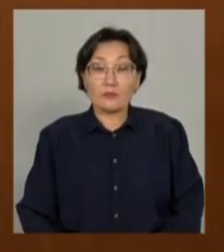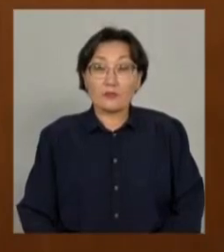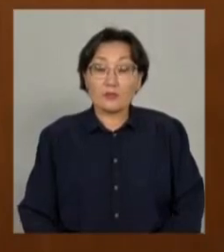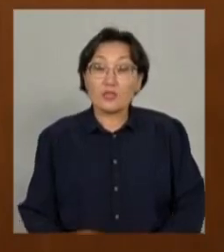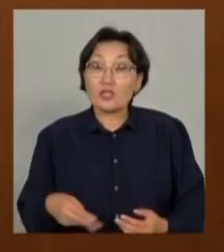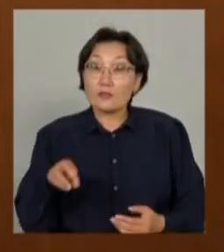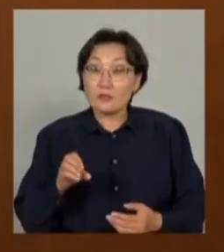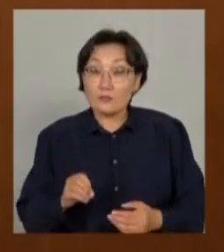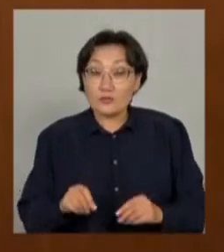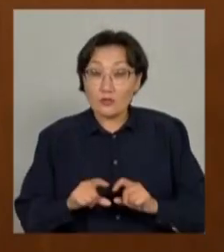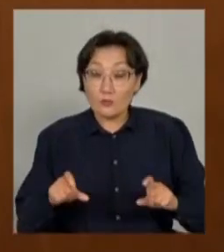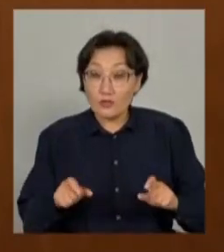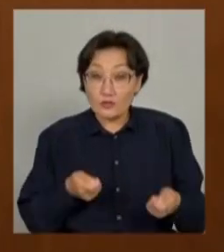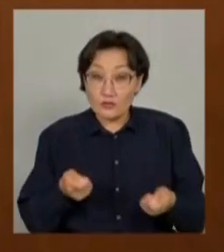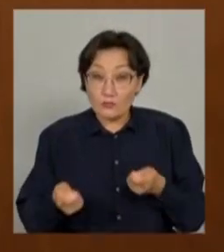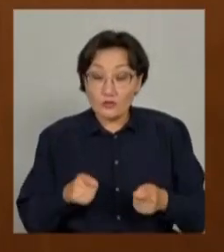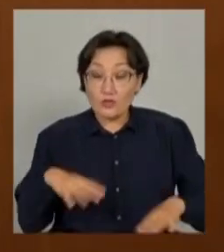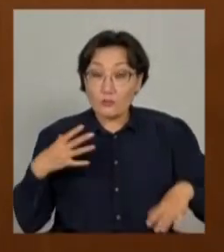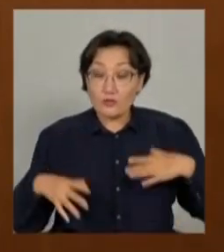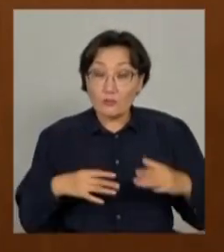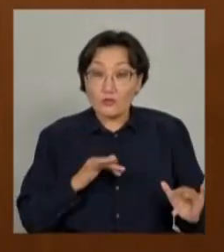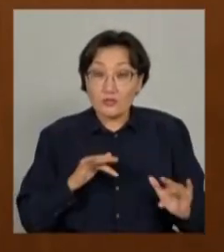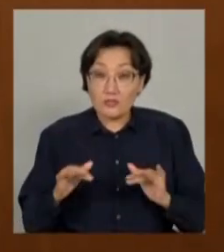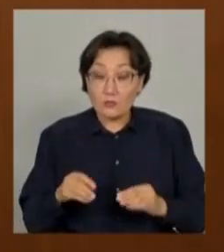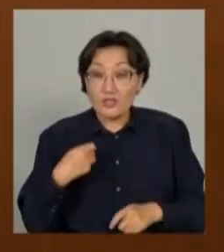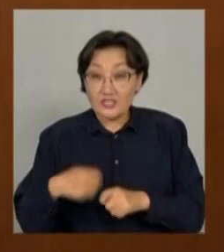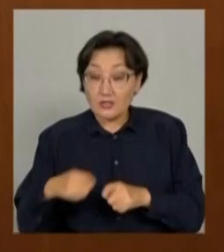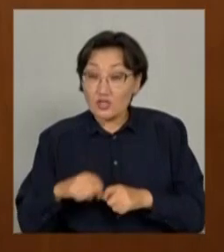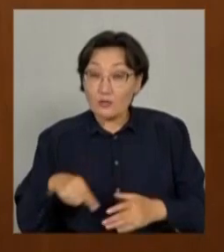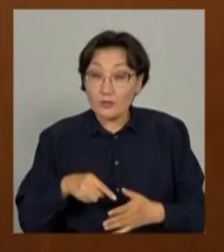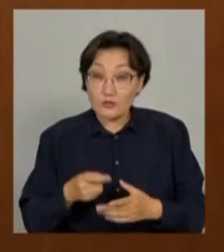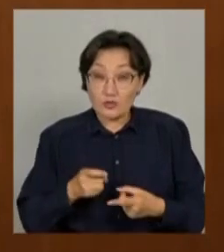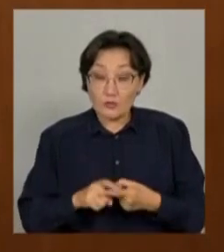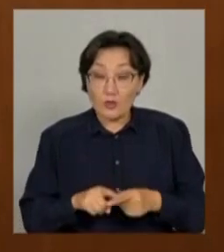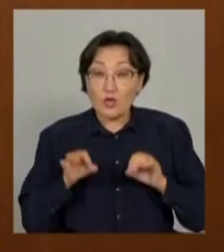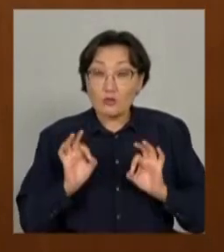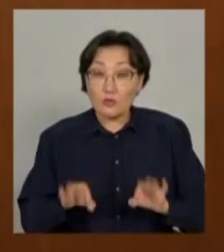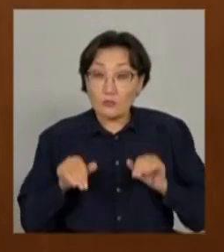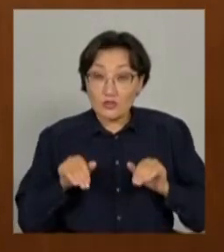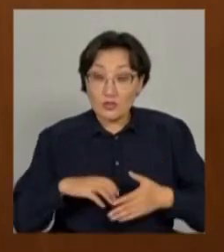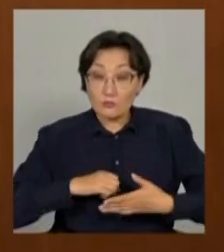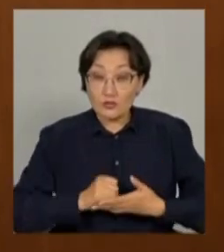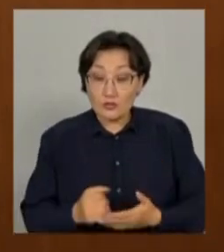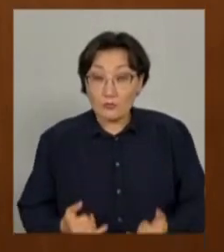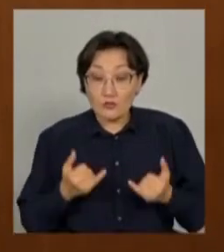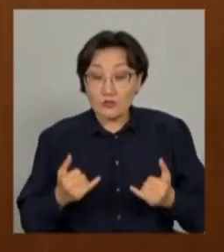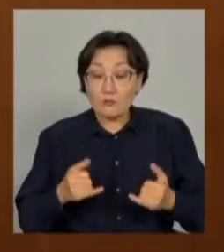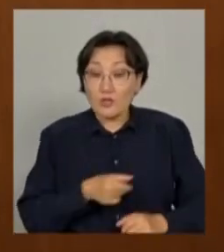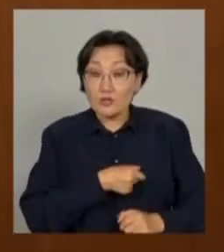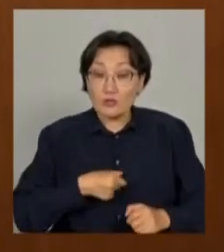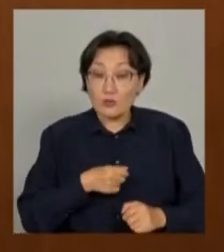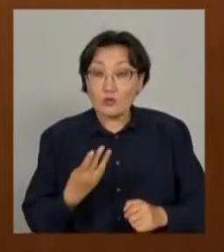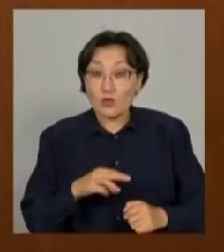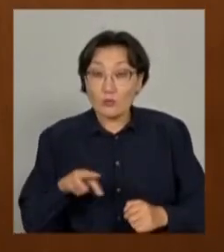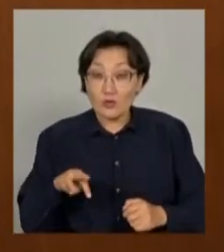Сонымен бірге мекеме басшысы оқу-жаттығу жиындарын қаржыландыру мәселесі бойынша оң шешім қабылдаған үшін жаттықтырушыдан